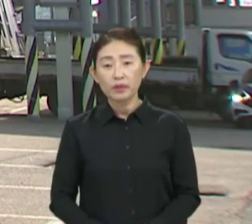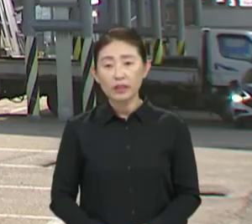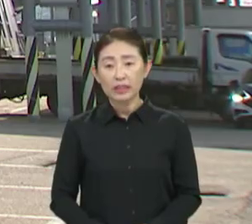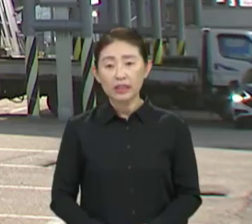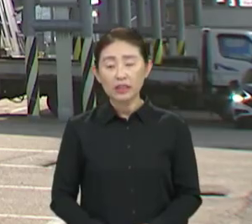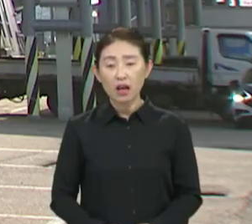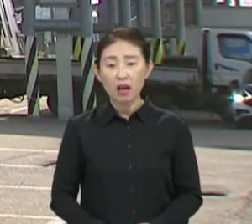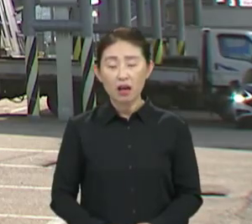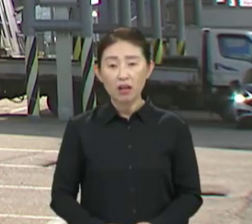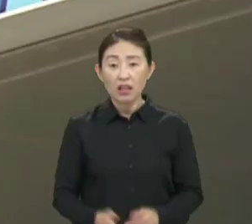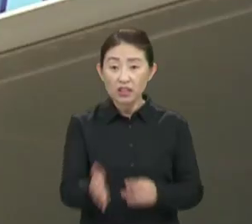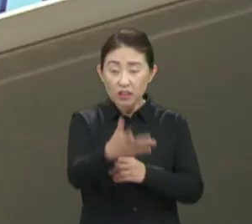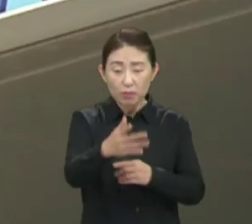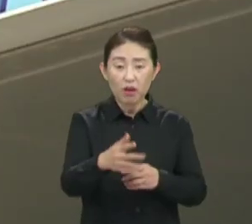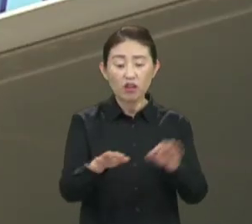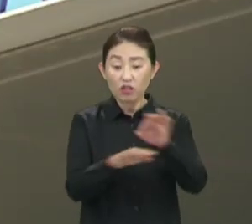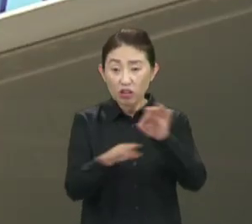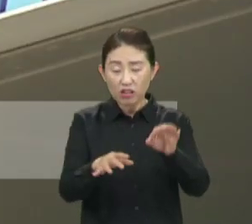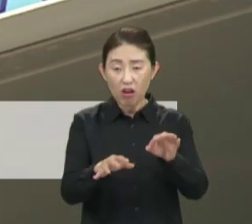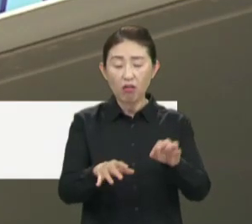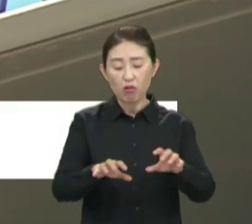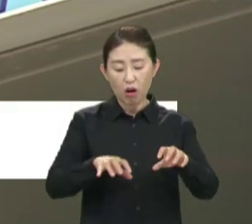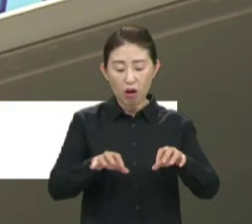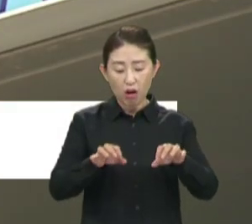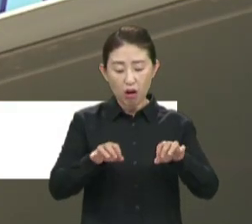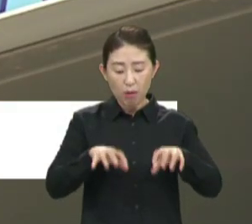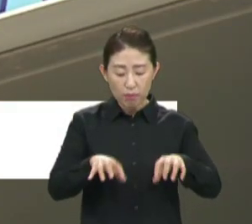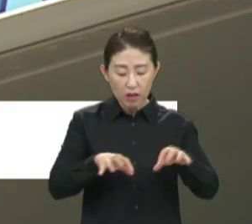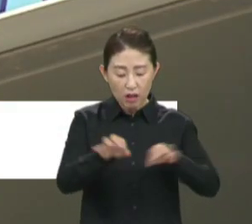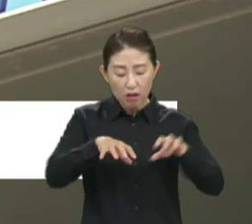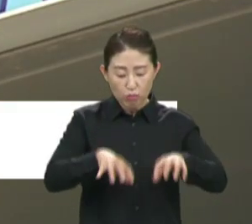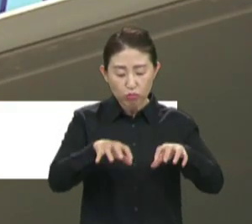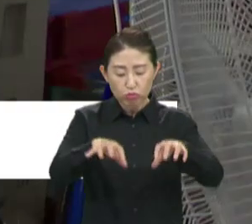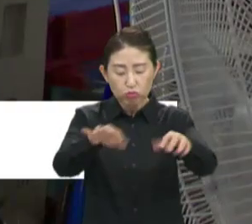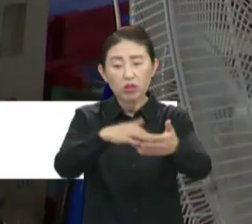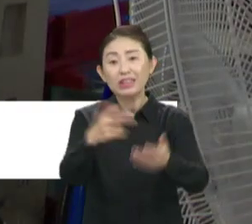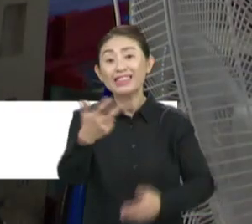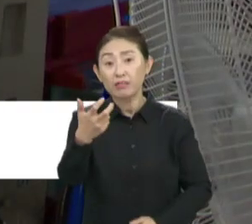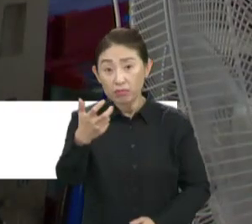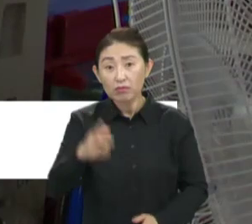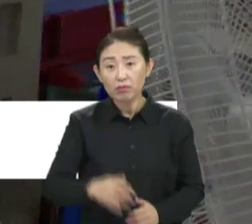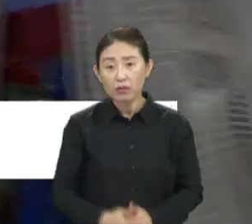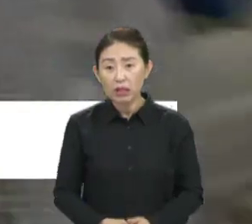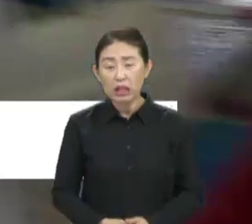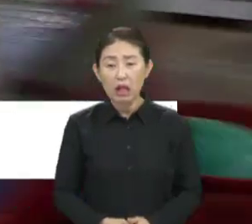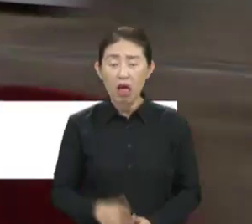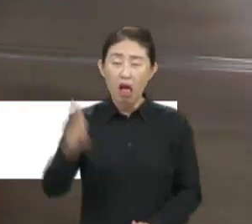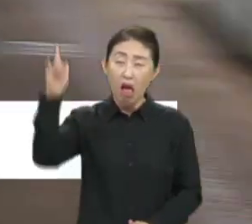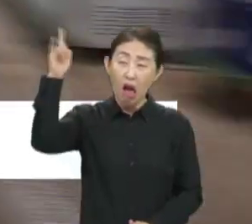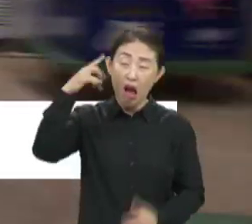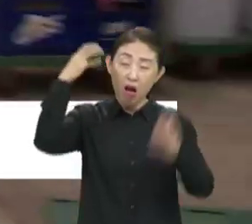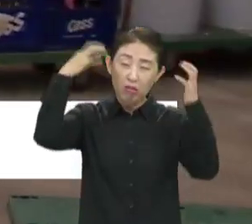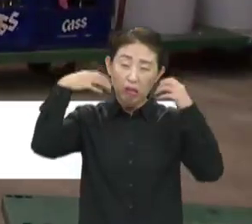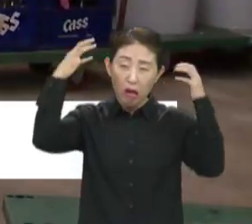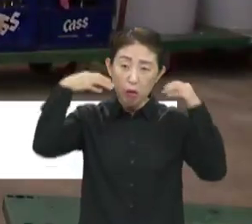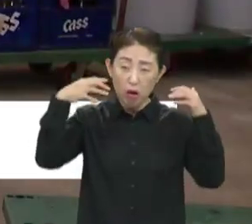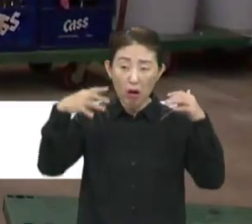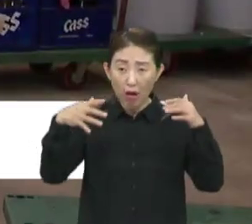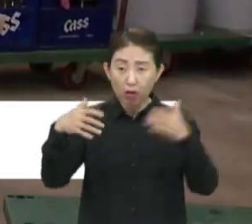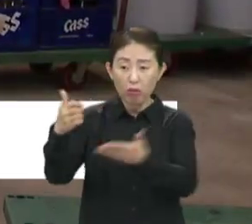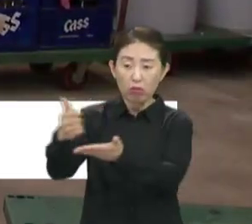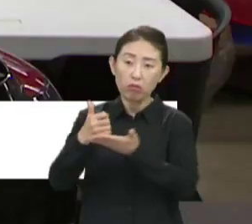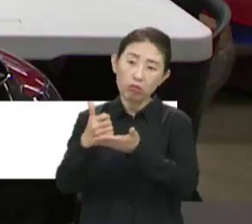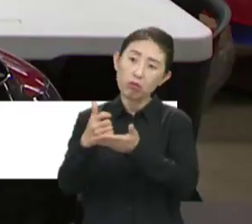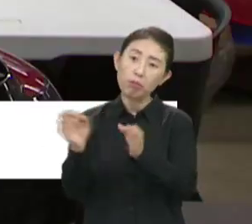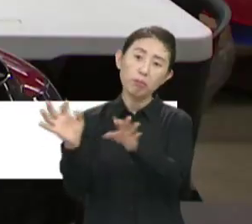70여 개의 점포가 영업 중인 서천군 장항 전통 어시장 수산물 판매동입니다. 연일 계속된 폭염으로 상가는 손님들의 발길이